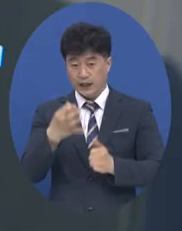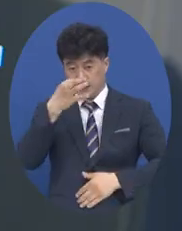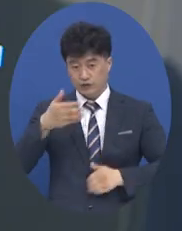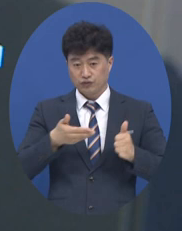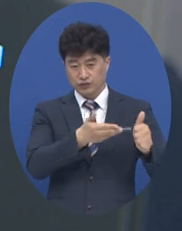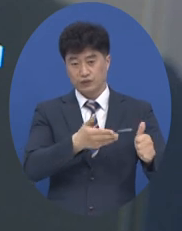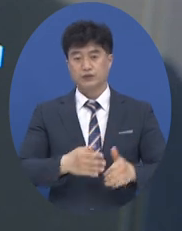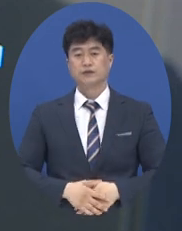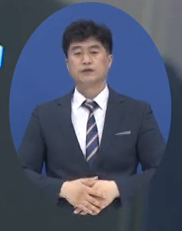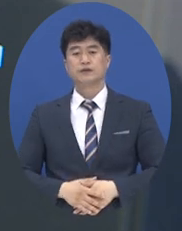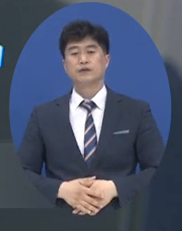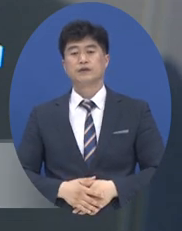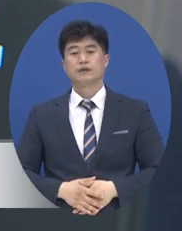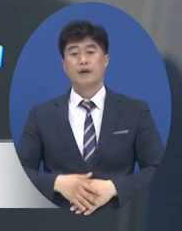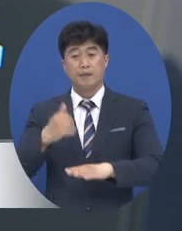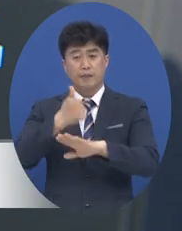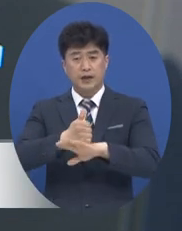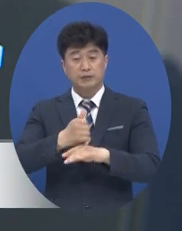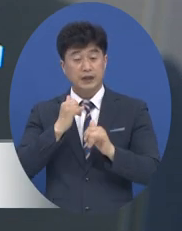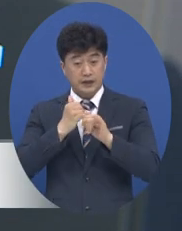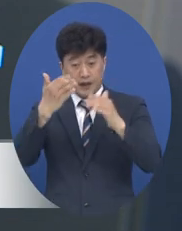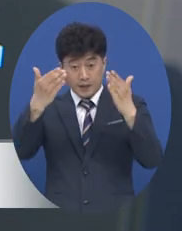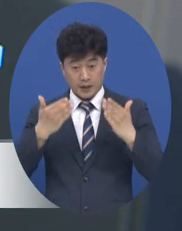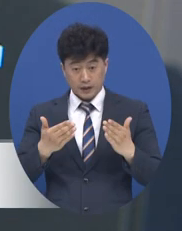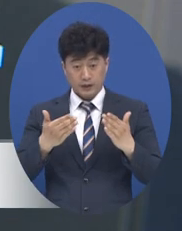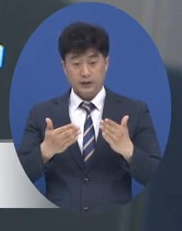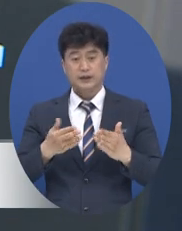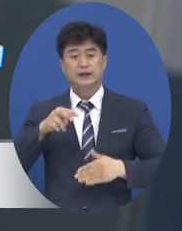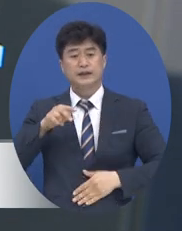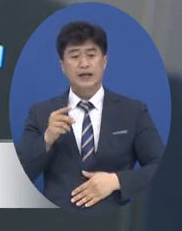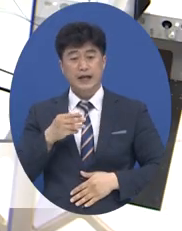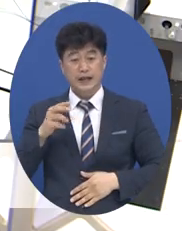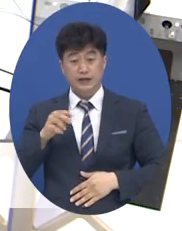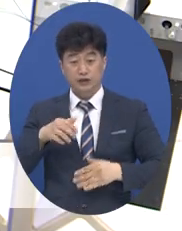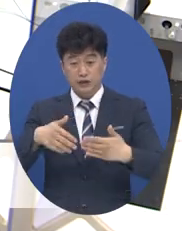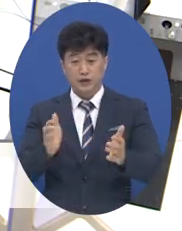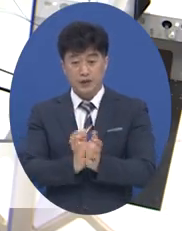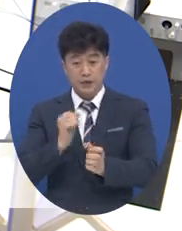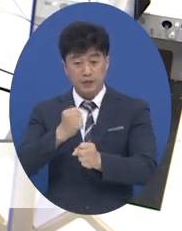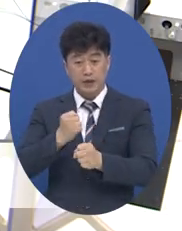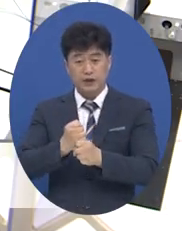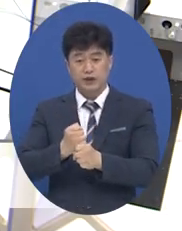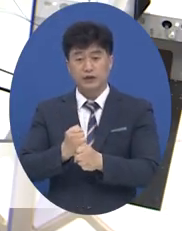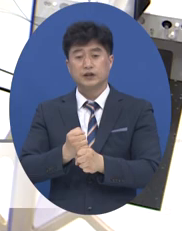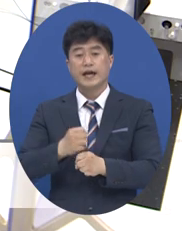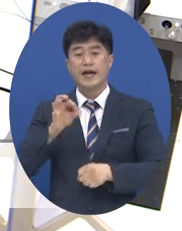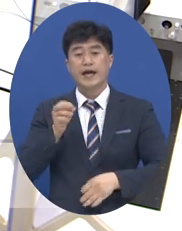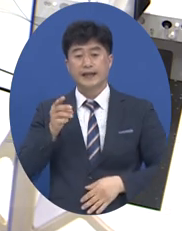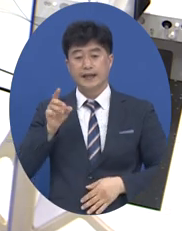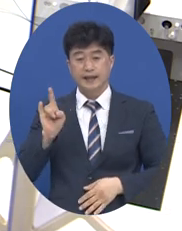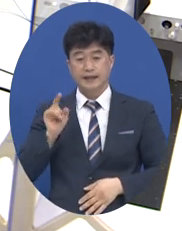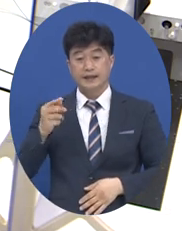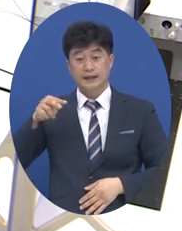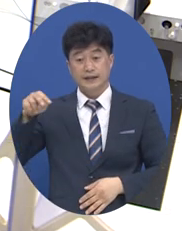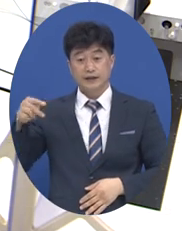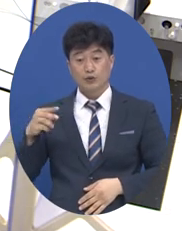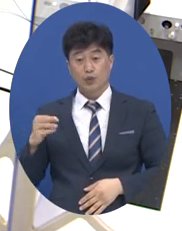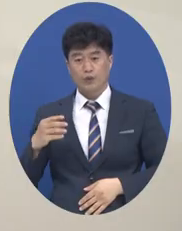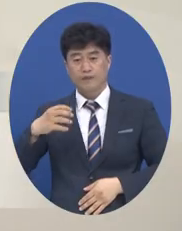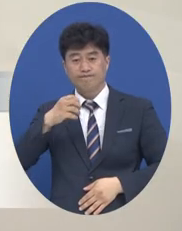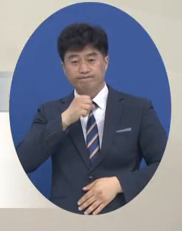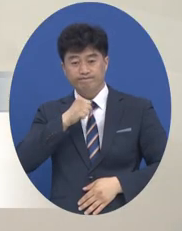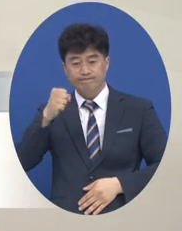주어졌고 최종 우승은 셀렉션 팀이 개발한 캐주얼 슈팅 로그라이크 게임 인 n 스로 4 돌아갔습니다